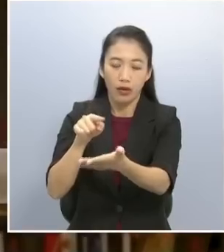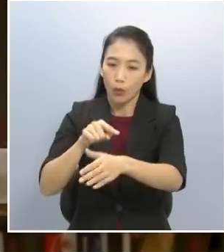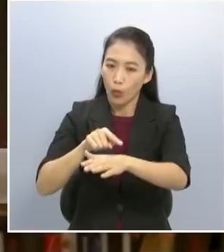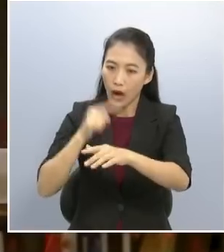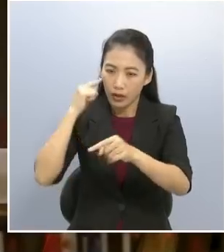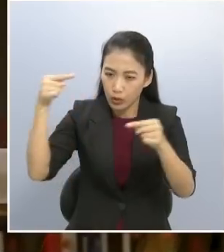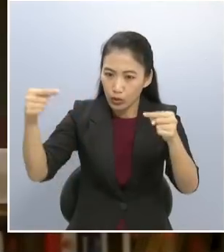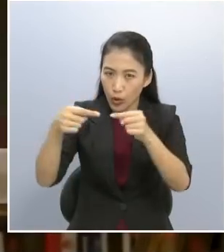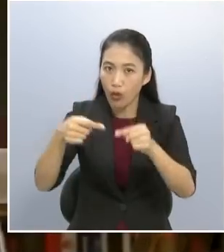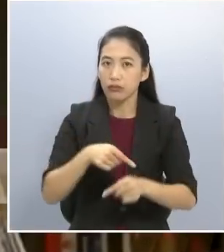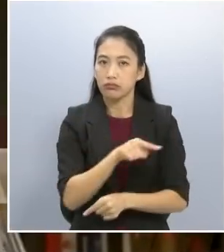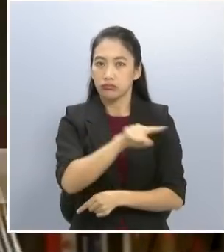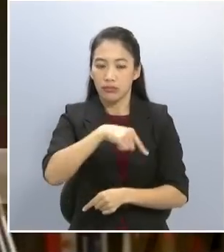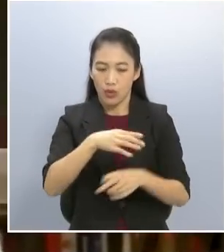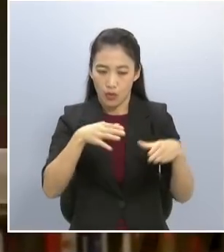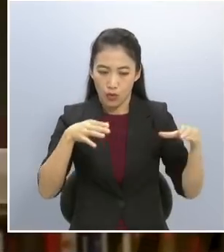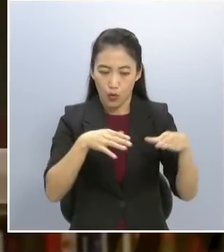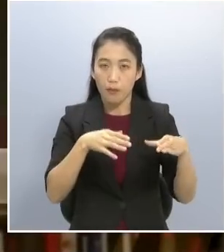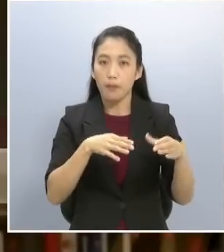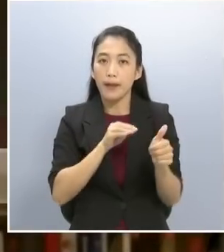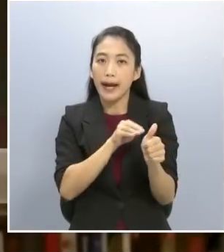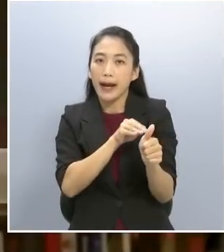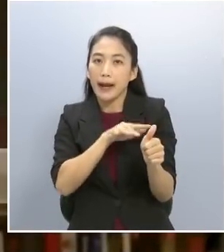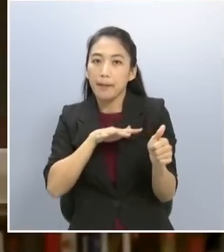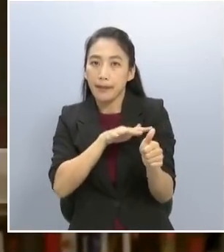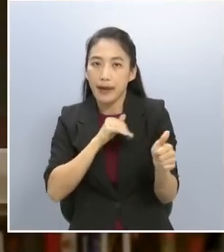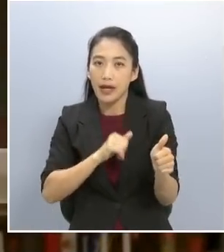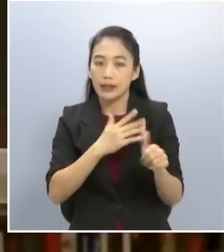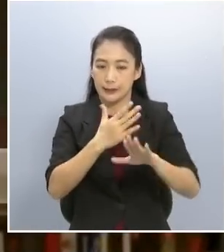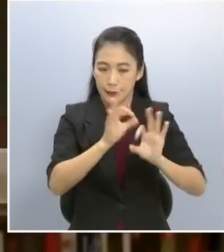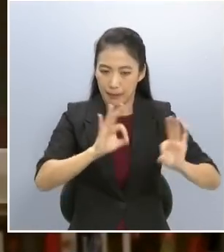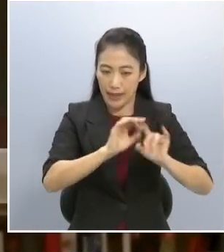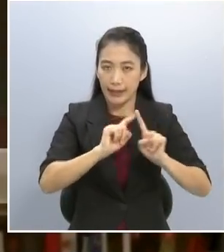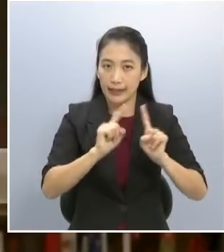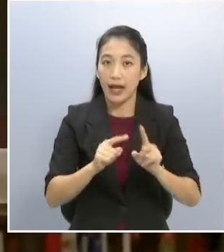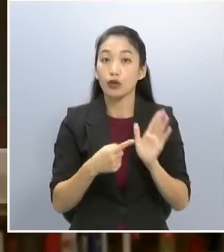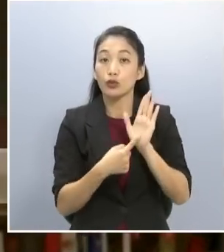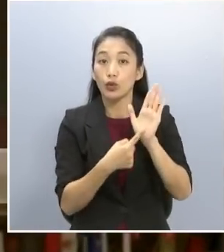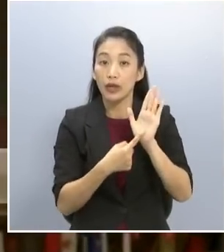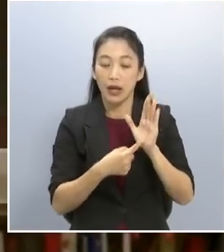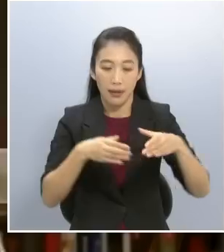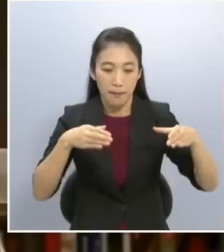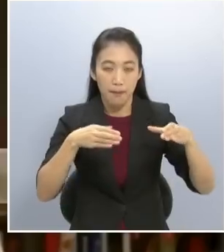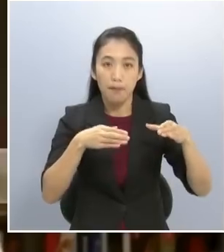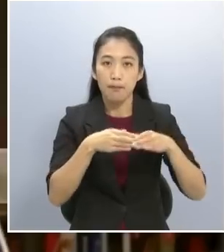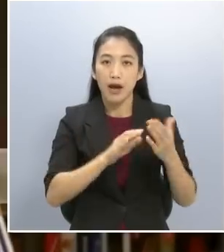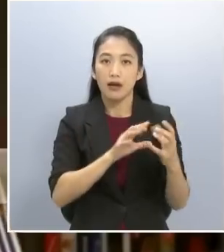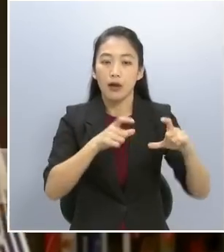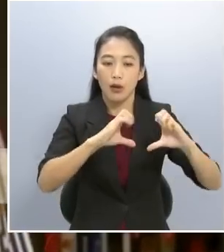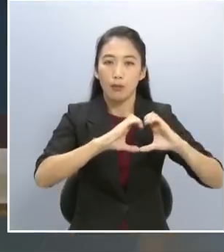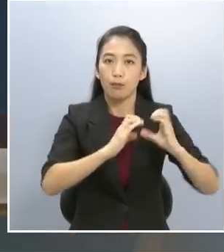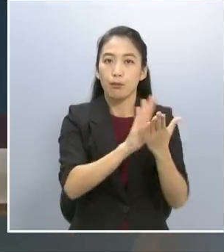แกนนำสำคัญอาร์มแกนนำพรรคการเมืองสำคัญเช่นคุณอนุทินชาญหัวหน้าพรรคภูมิใจไทยคุณศักดิ์สยาม